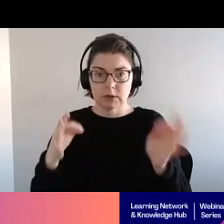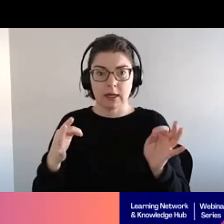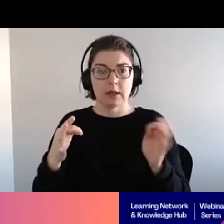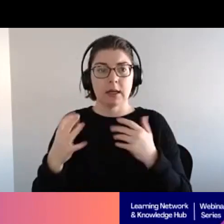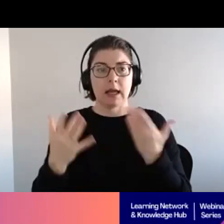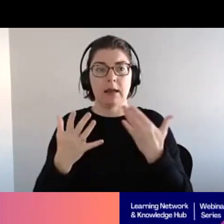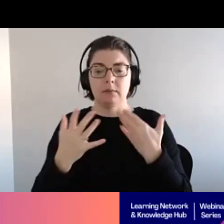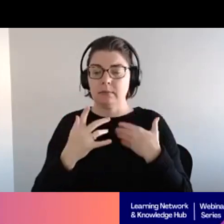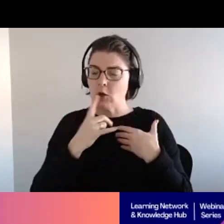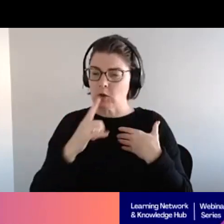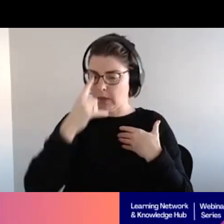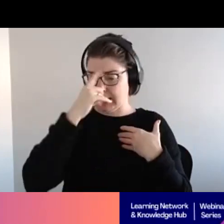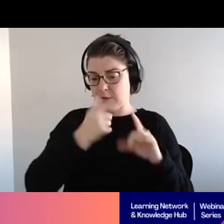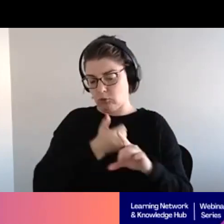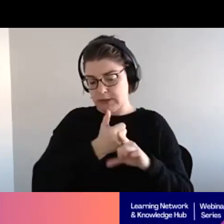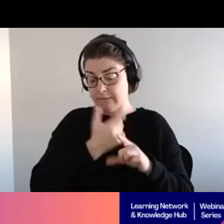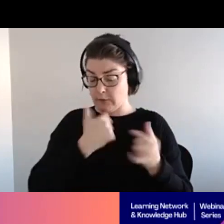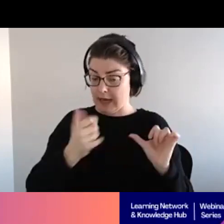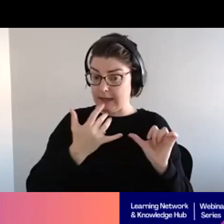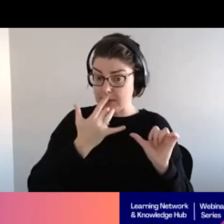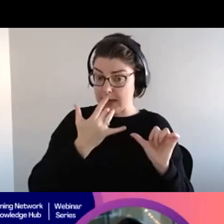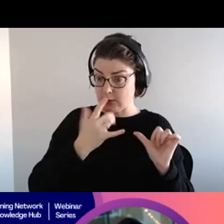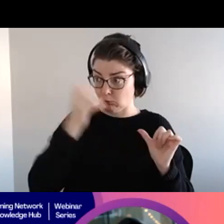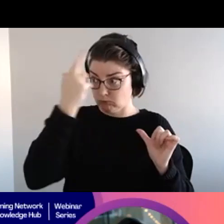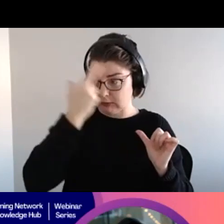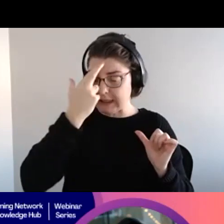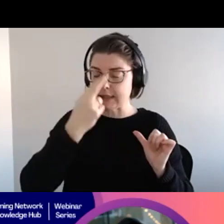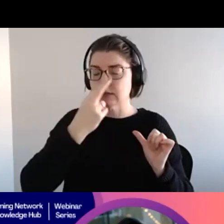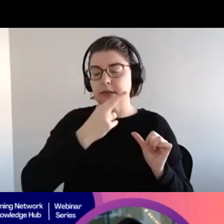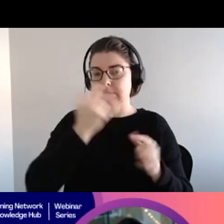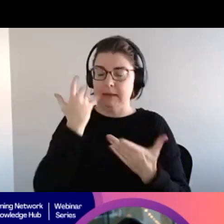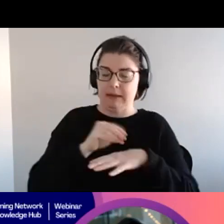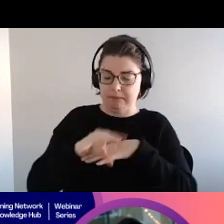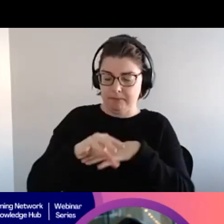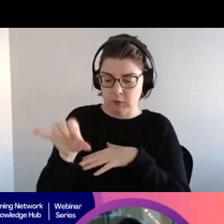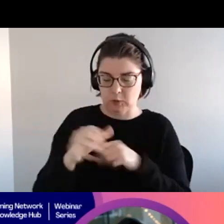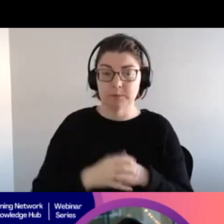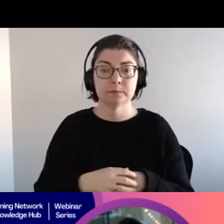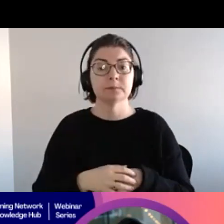et d'être conscient de tous les biais les préjugés donc qui peuvent exister